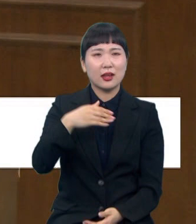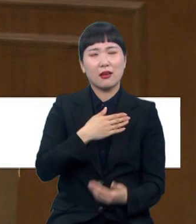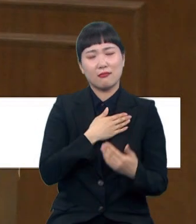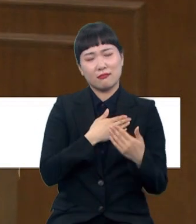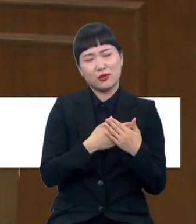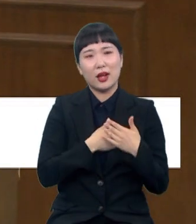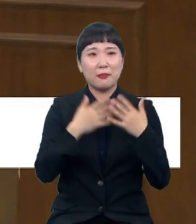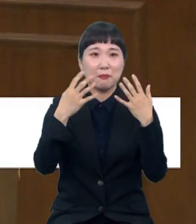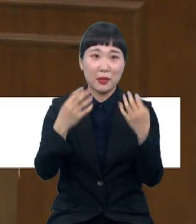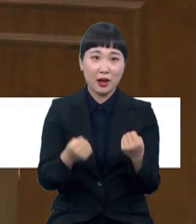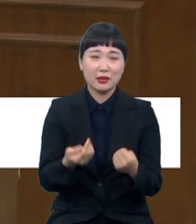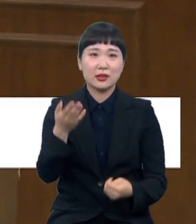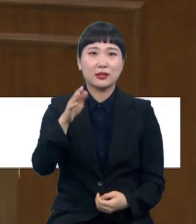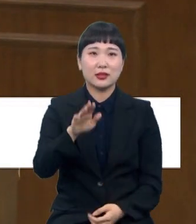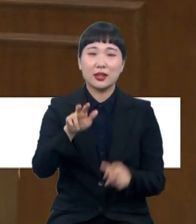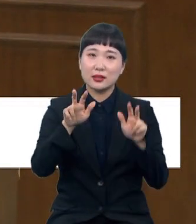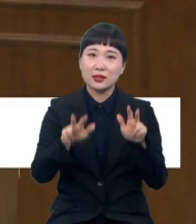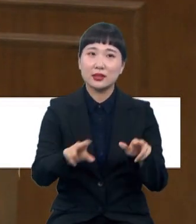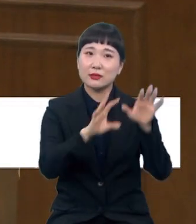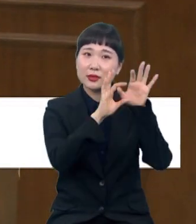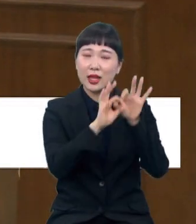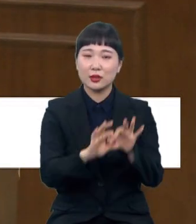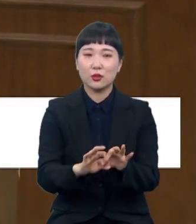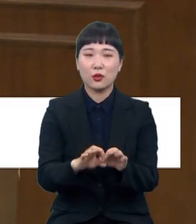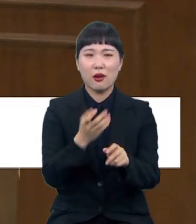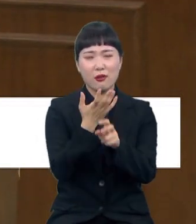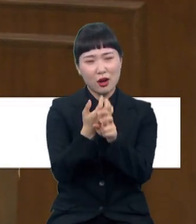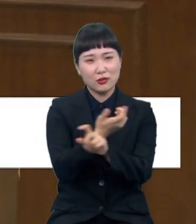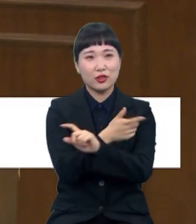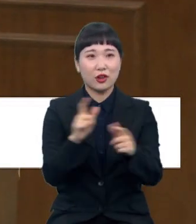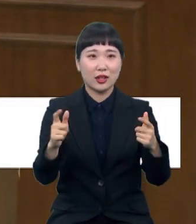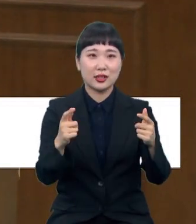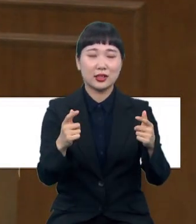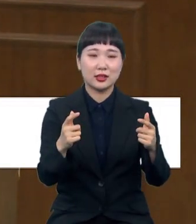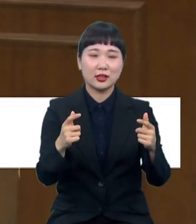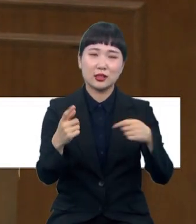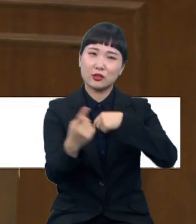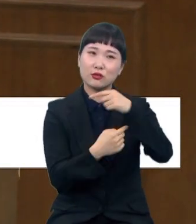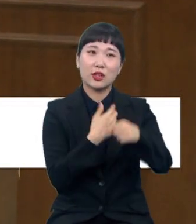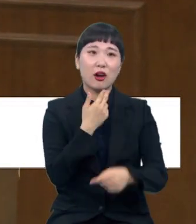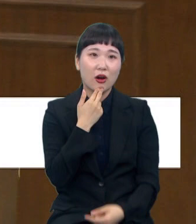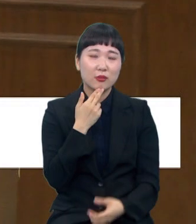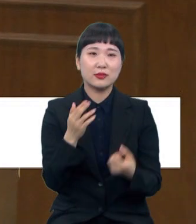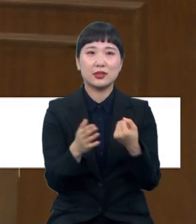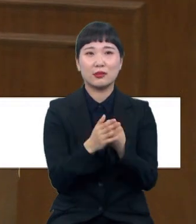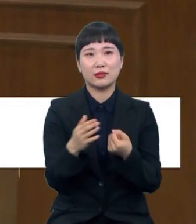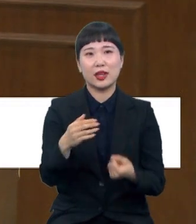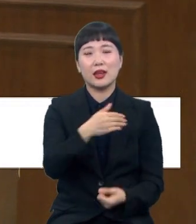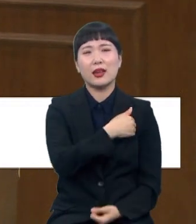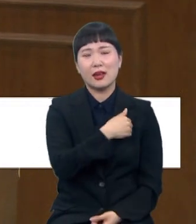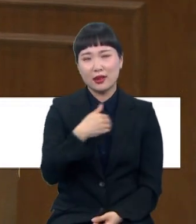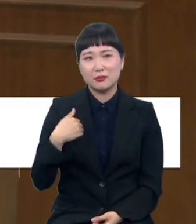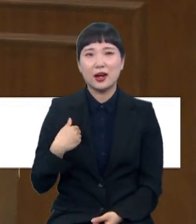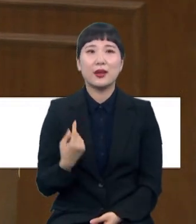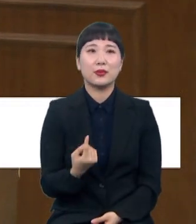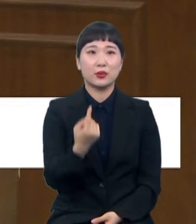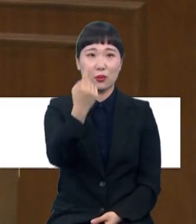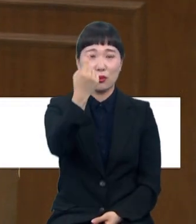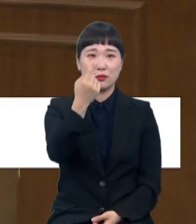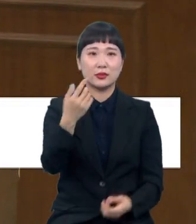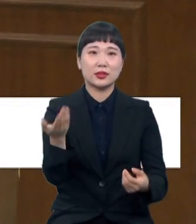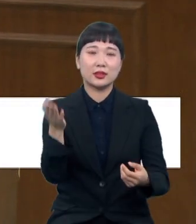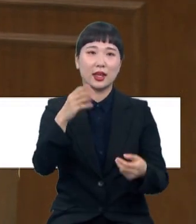아무래도 화물차가 우회하는 차들이 없다 보니 너무 만족도도 높으시고 기대도 많이 높으신데 교통 흐름이